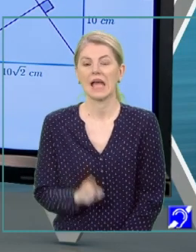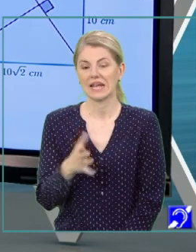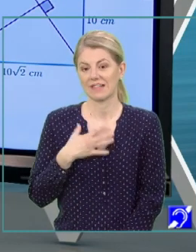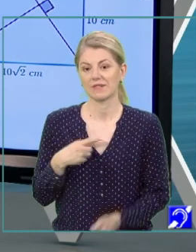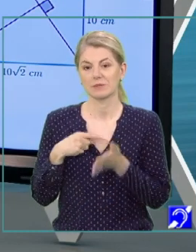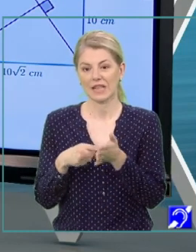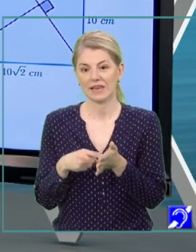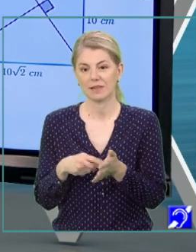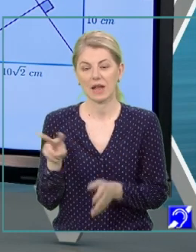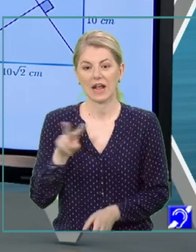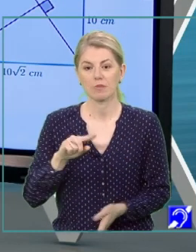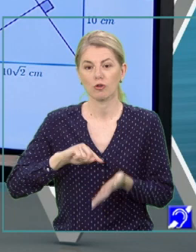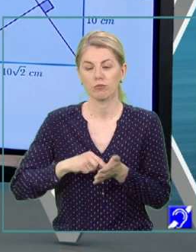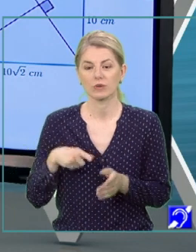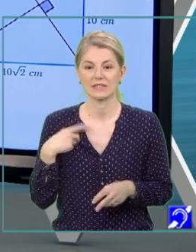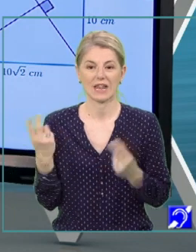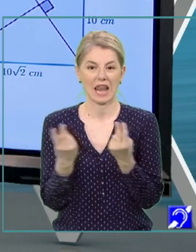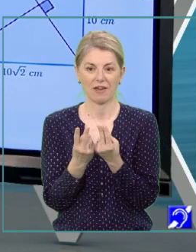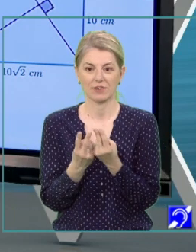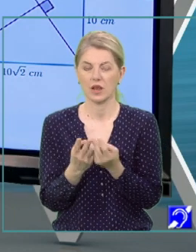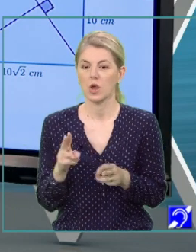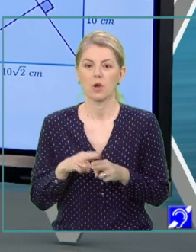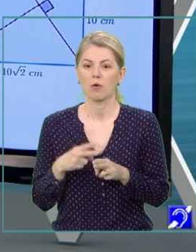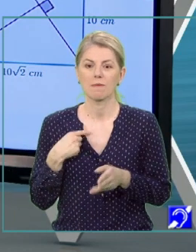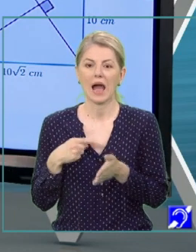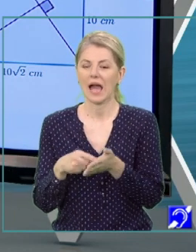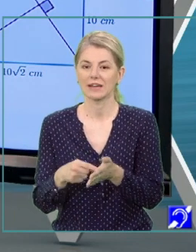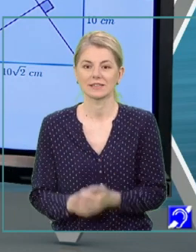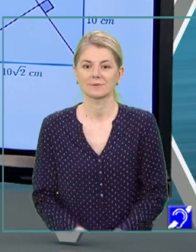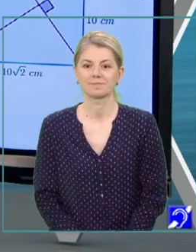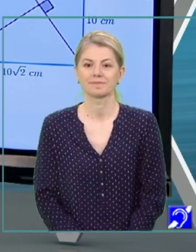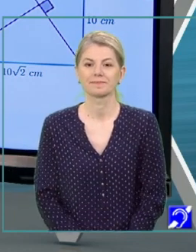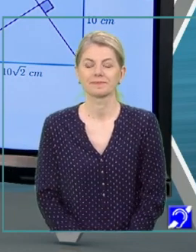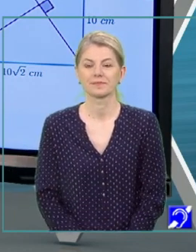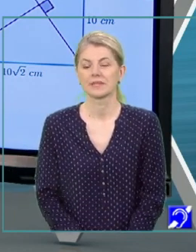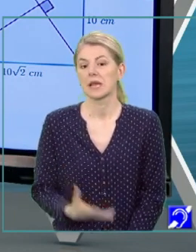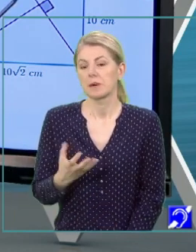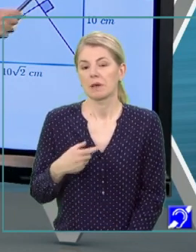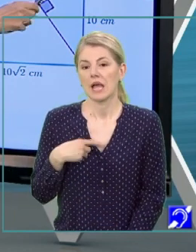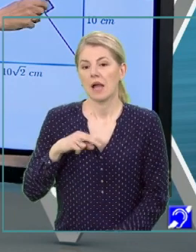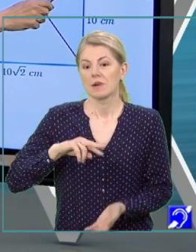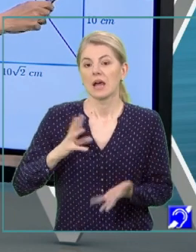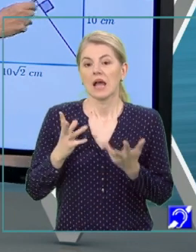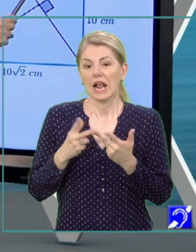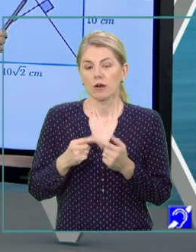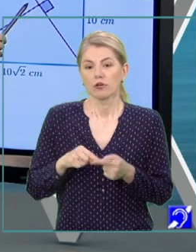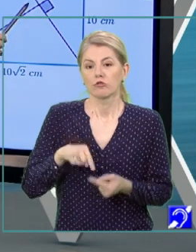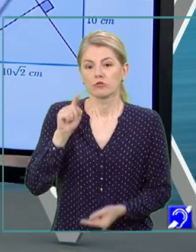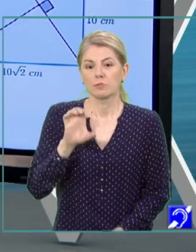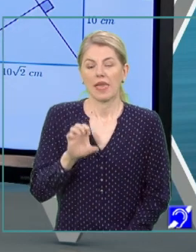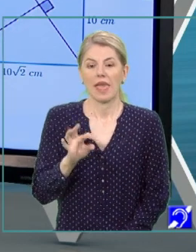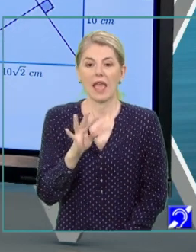vrem să arătăm, că cele două puncte coincid. Cum am să arăt acest lucru, copii? Păi am să calculez lungimea lui